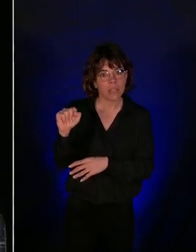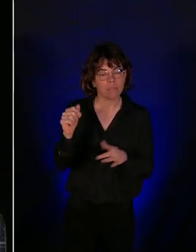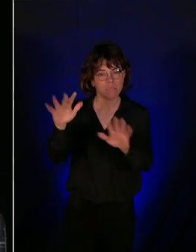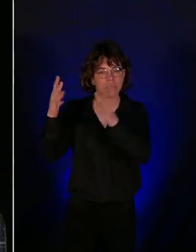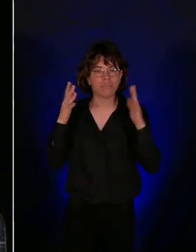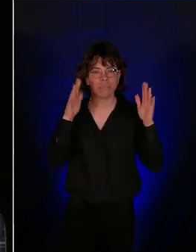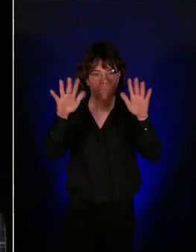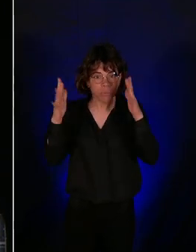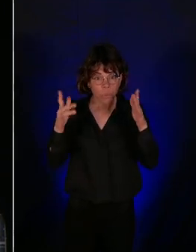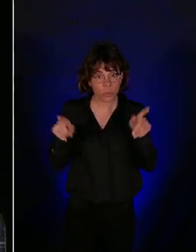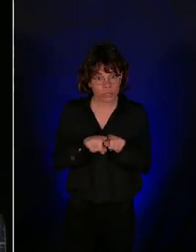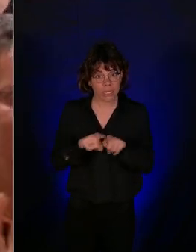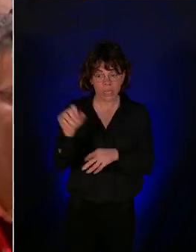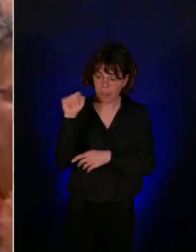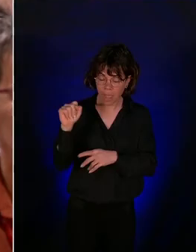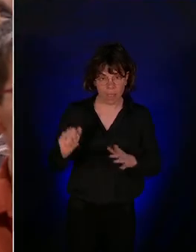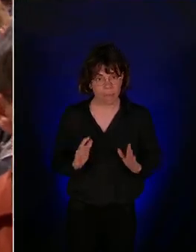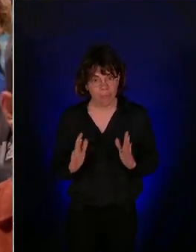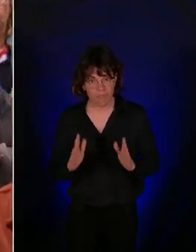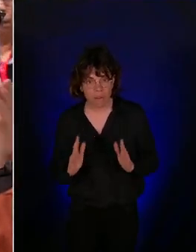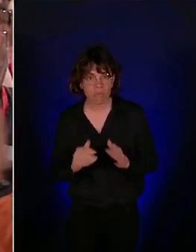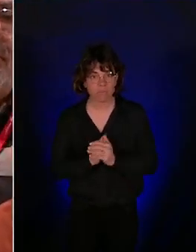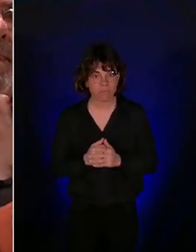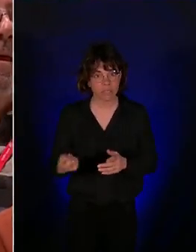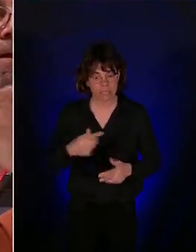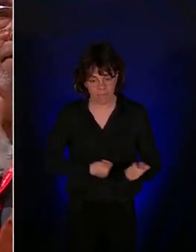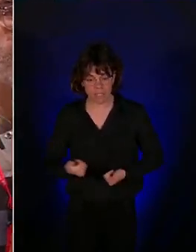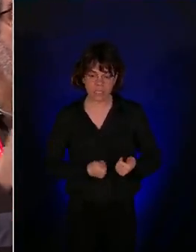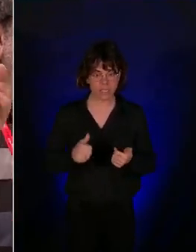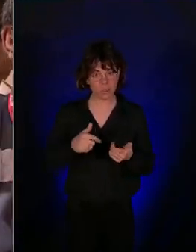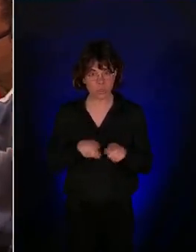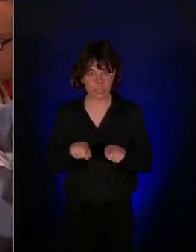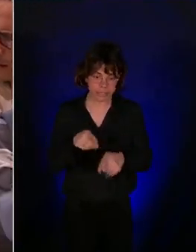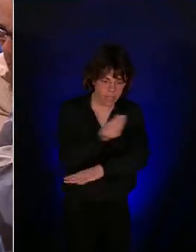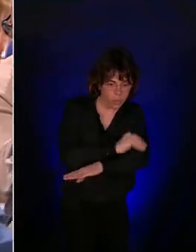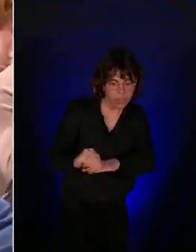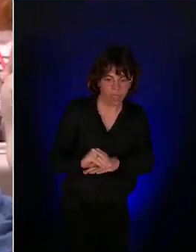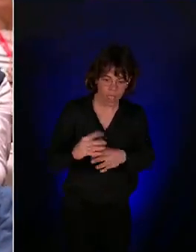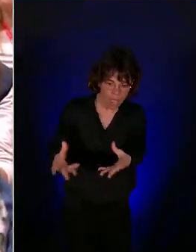les camarades bénévoles du service d'ordre et de l'accueil,